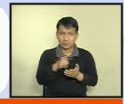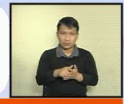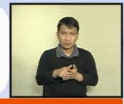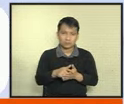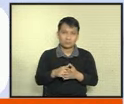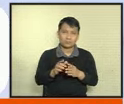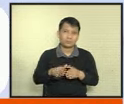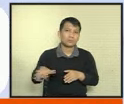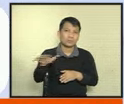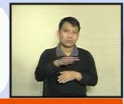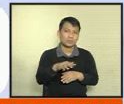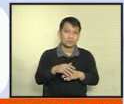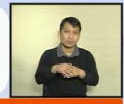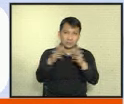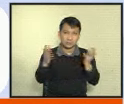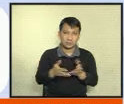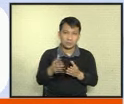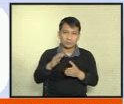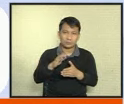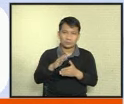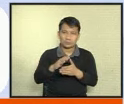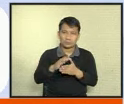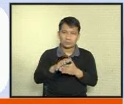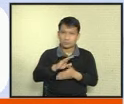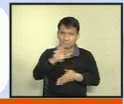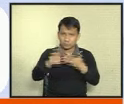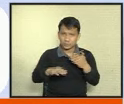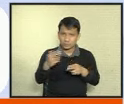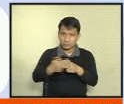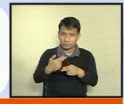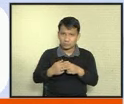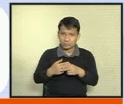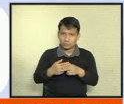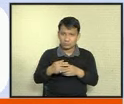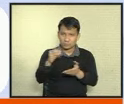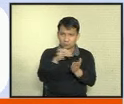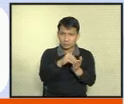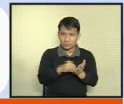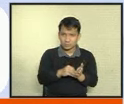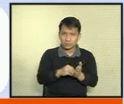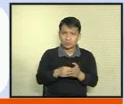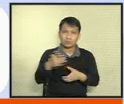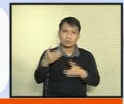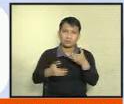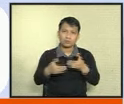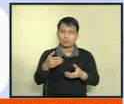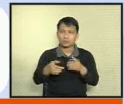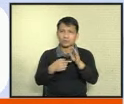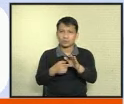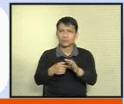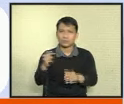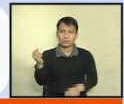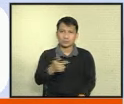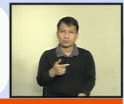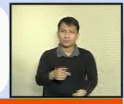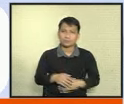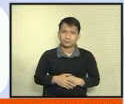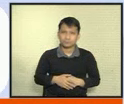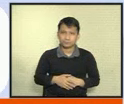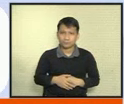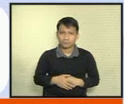Pero buong... buong apelyido. Apo. Tapos maglalagay pa tayo isang letra. Korteng-korte, pinaka-korte sa lahat ng korte. Wala nang kukorte